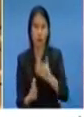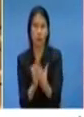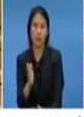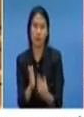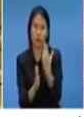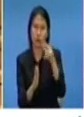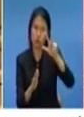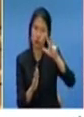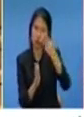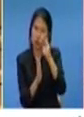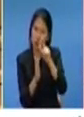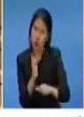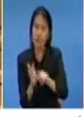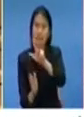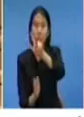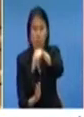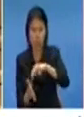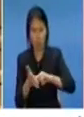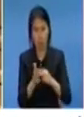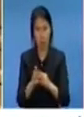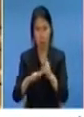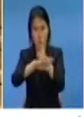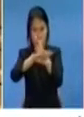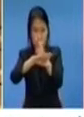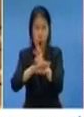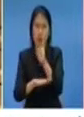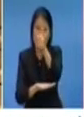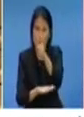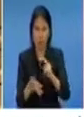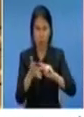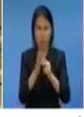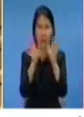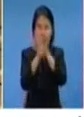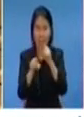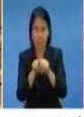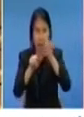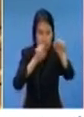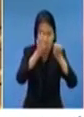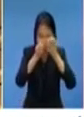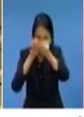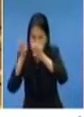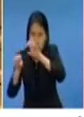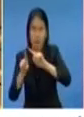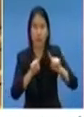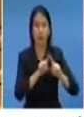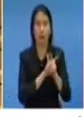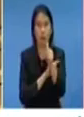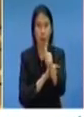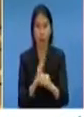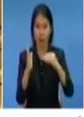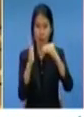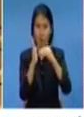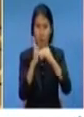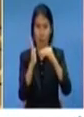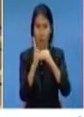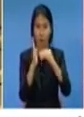3,000 บาทเนี่ยท่านติดกล้องชั้นดีเลยครับแล้วมันจะเป็นหูเป็นตาให้กับประเทศนี้ทั้งหมดของกทม.เป็นสแตน